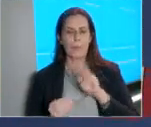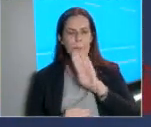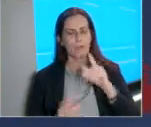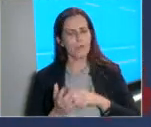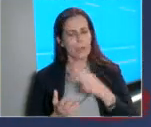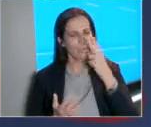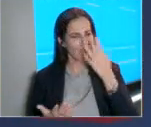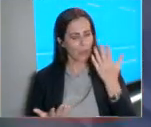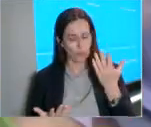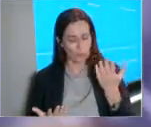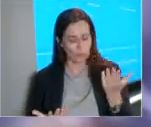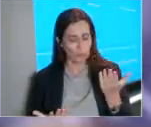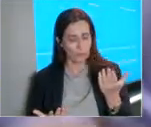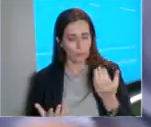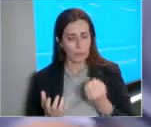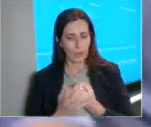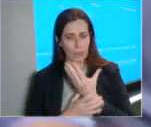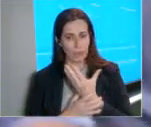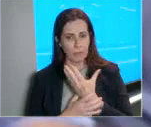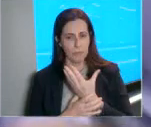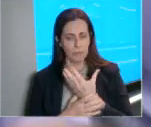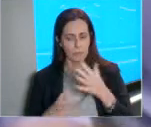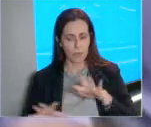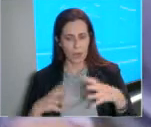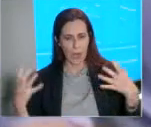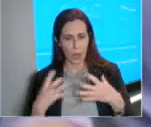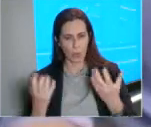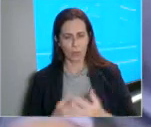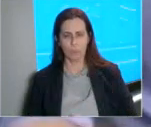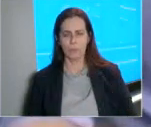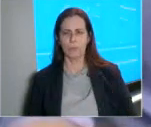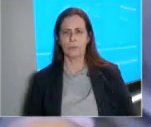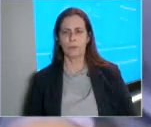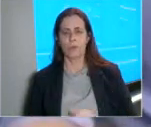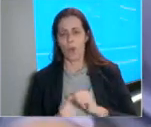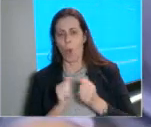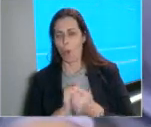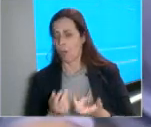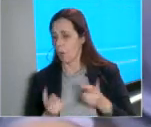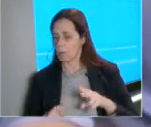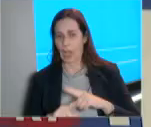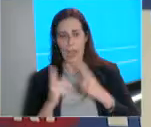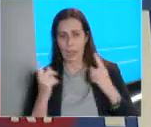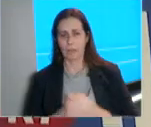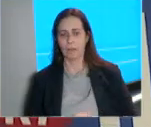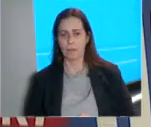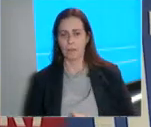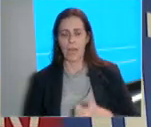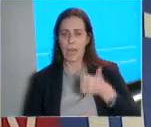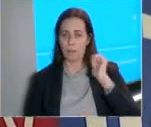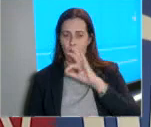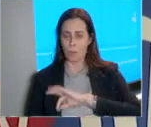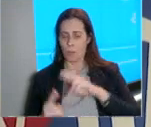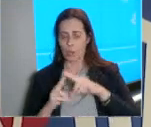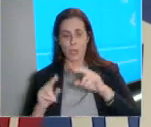כדי לקדם את ההחלטה של מפלגתו לגבי ממשלות אחדות או אופציות צרות יותר. אתמול נפגש